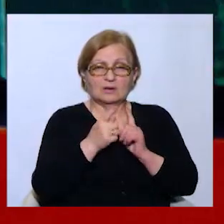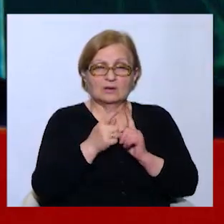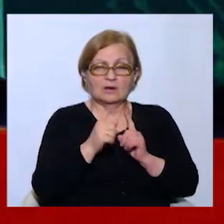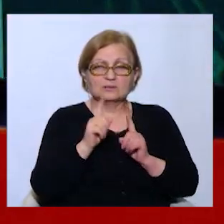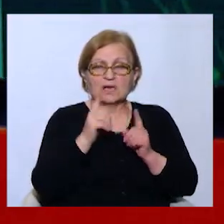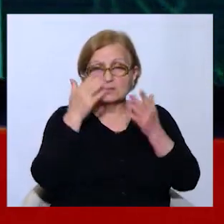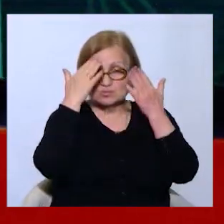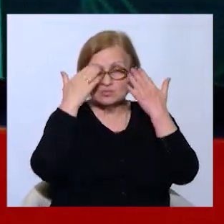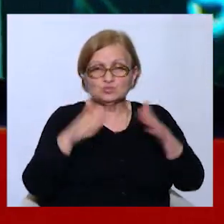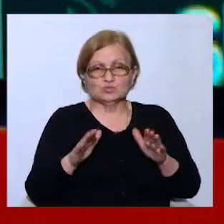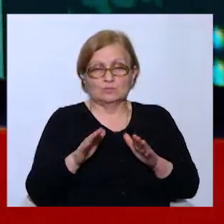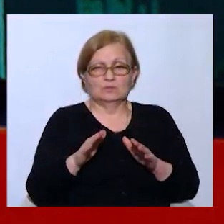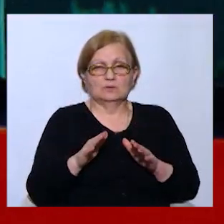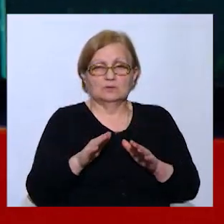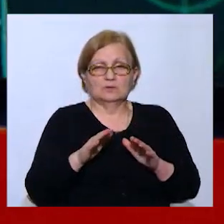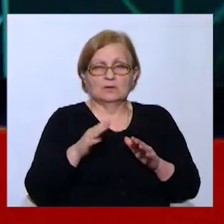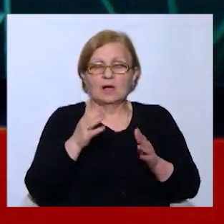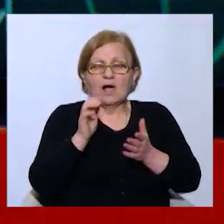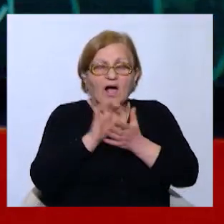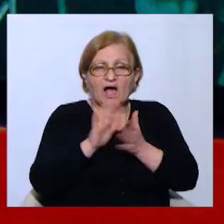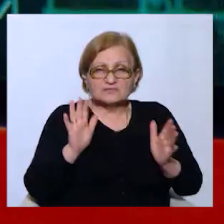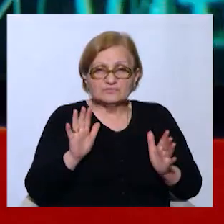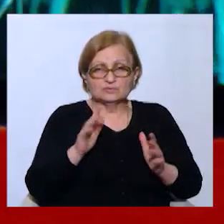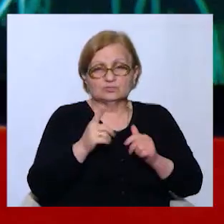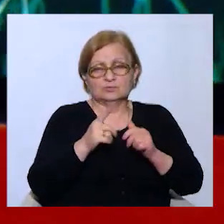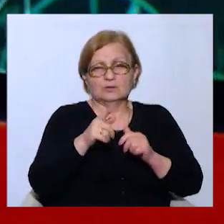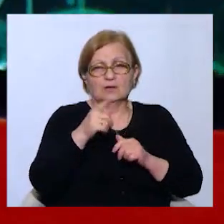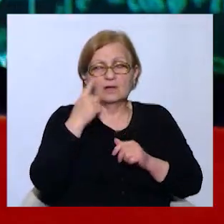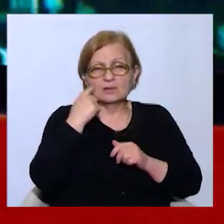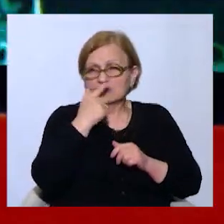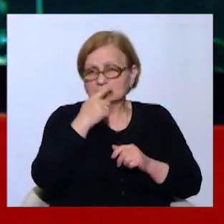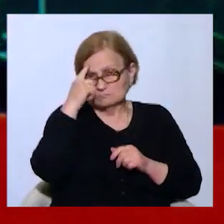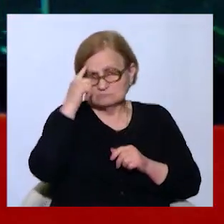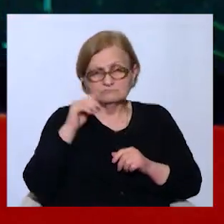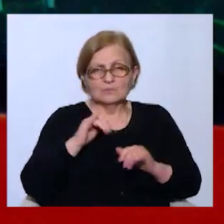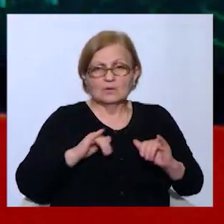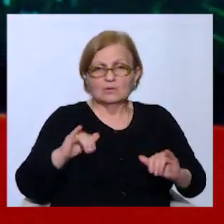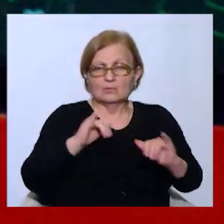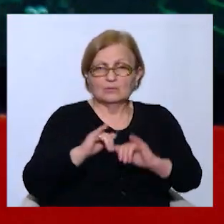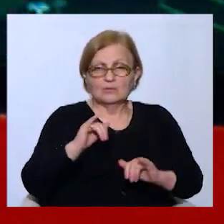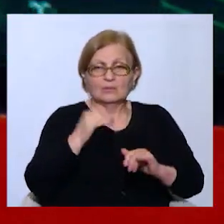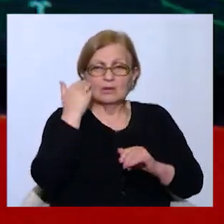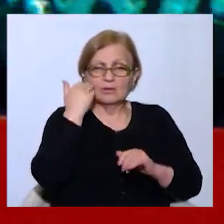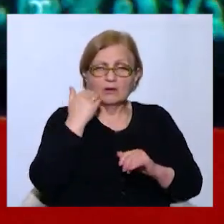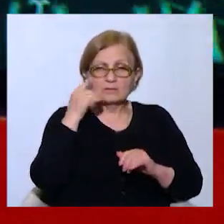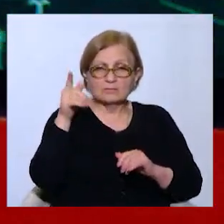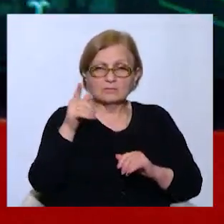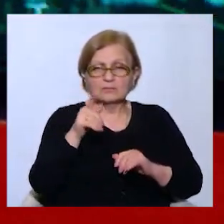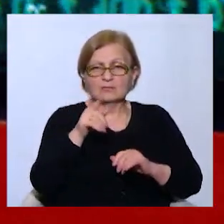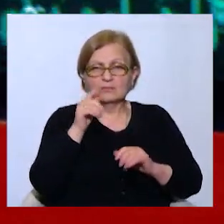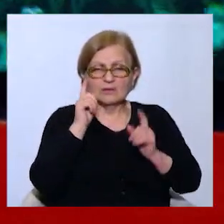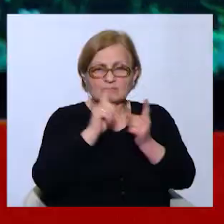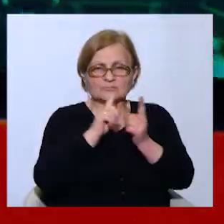რაღაც უცნობი. ის რაც უცნობია, არ არის ცნობილი. და ამ ესპანელებს არაბულ ჩანაწერებში ხშირად აი ამ დასაბუთებებში და